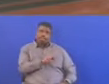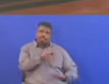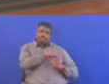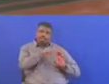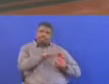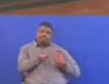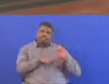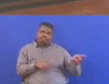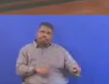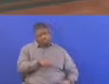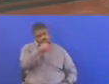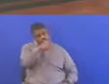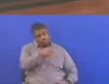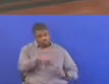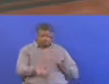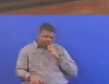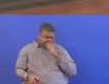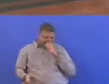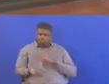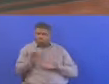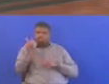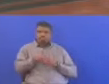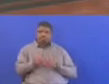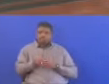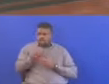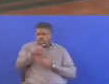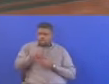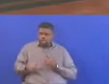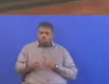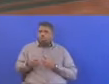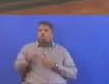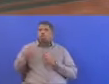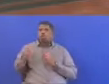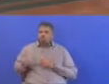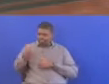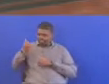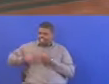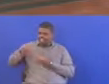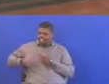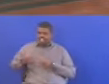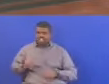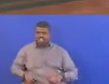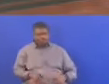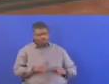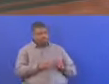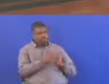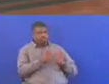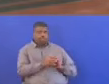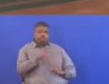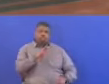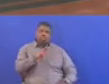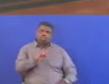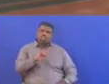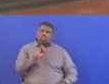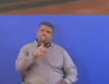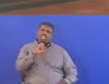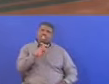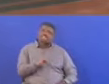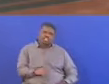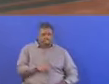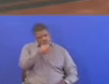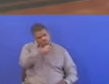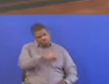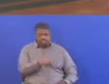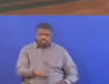Afrika. Nawapongeza sana kwa kufanikiwa kufikia hatua ya robo finali ambapo inapambana na timu ya Wydad Casablanca ya Morocco.